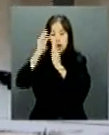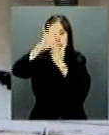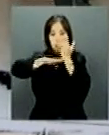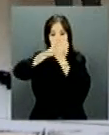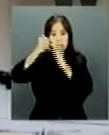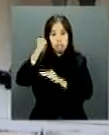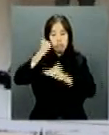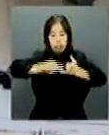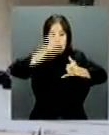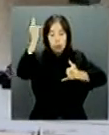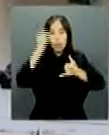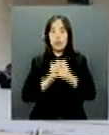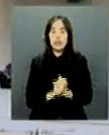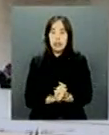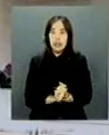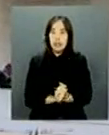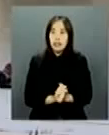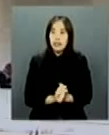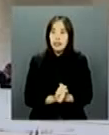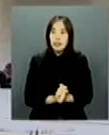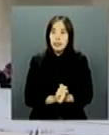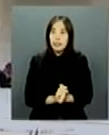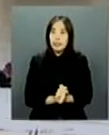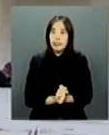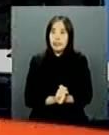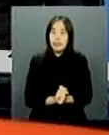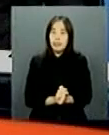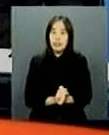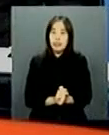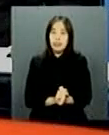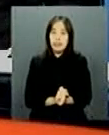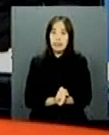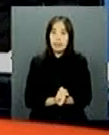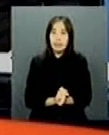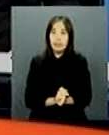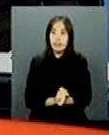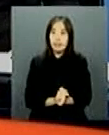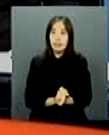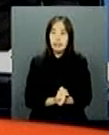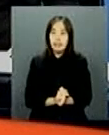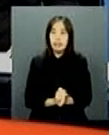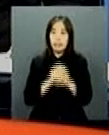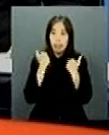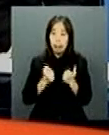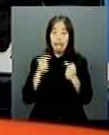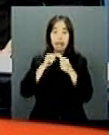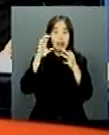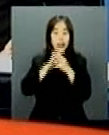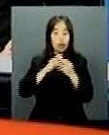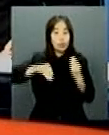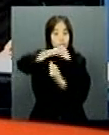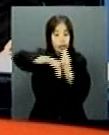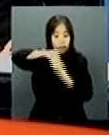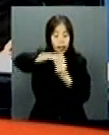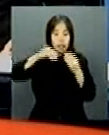วั ส่วนในเรื่องของภาคธุรกิจที่ได้รับผลกระทบจ